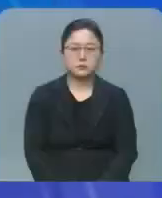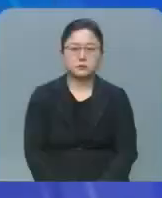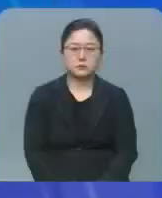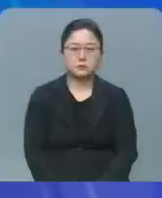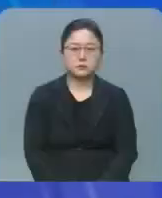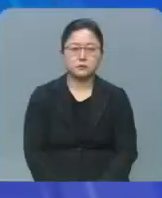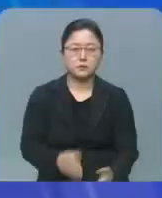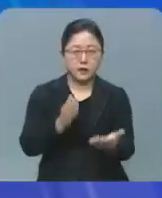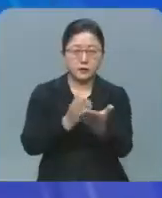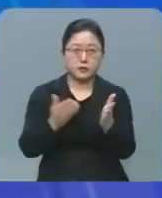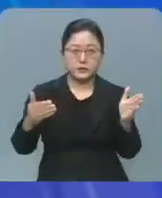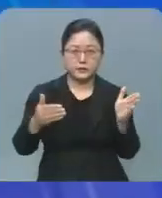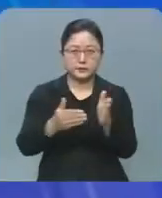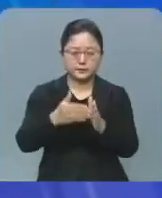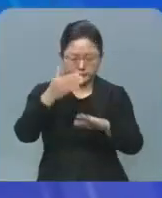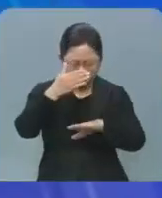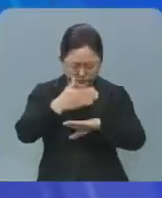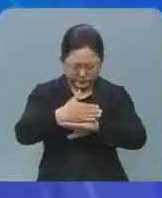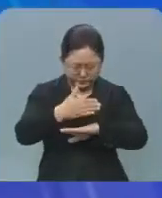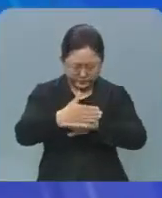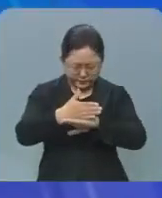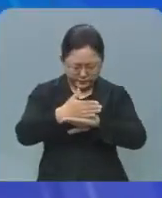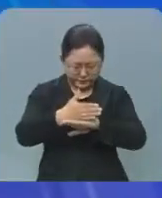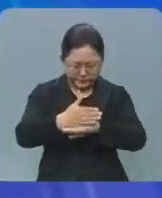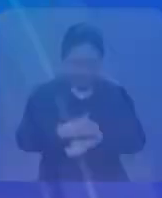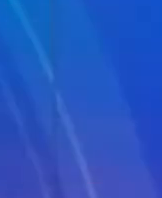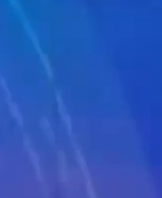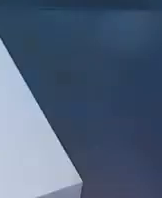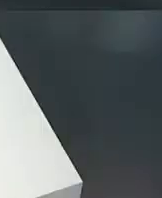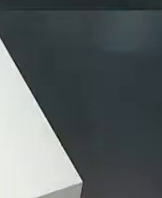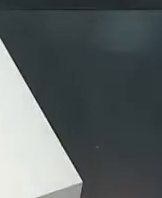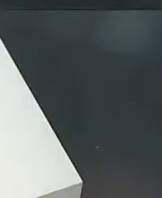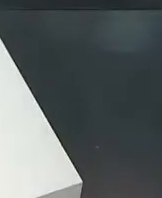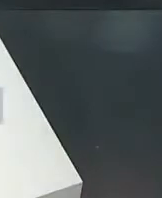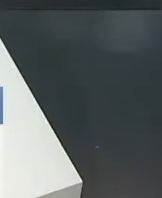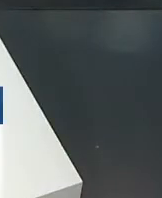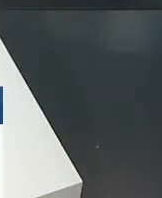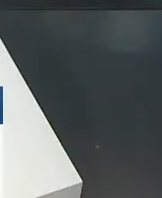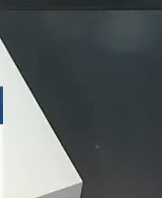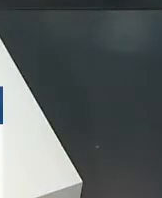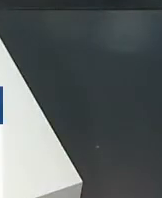뉴스를 마칩니다. 여러분 고맙습니다.